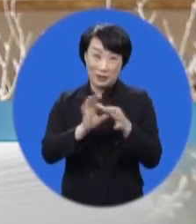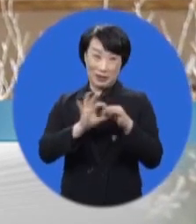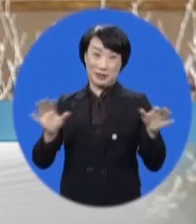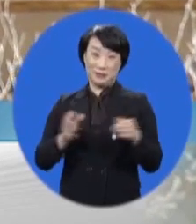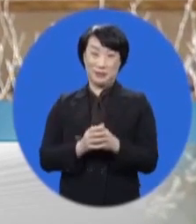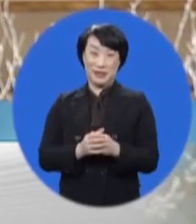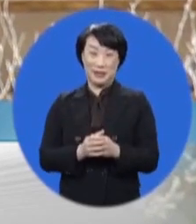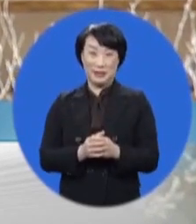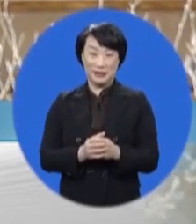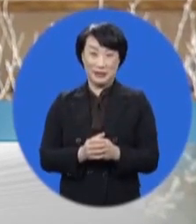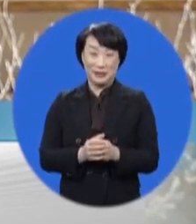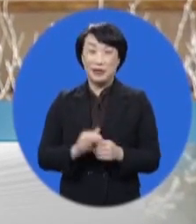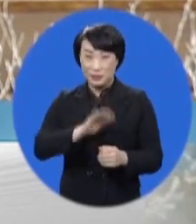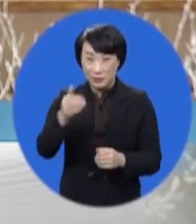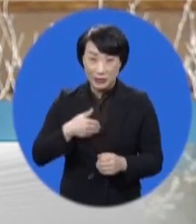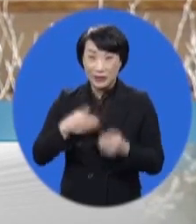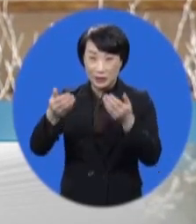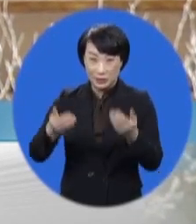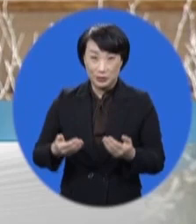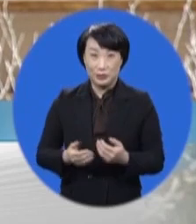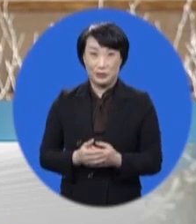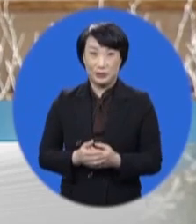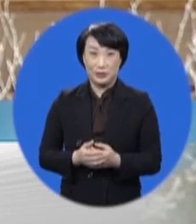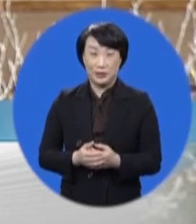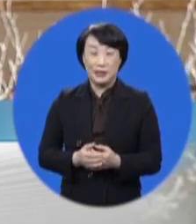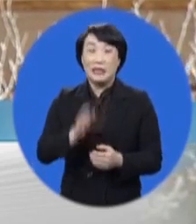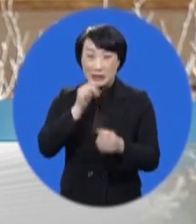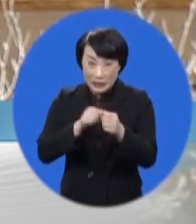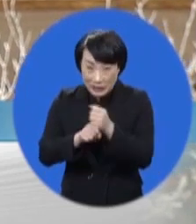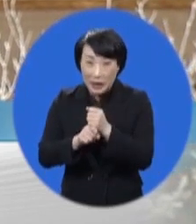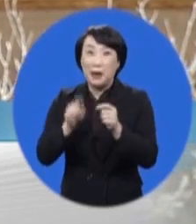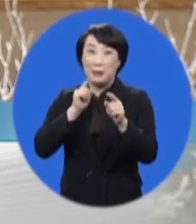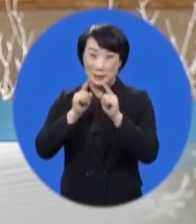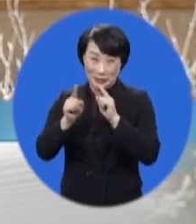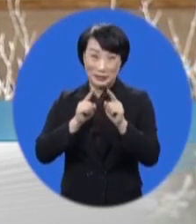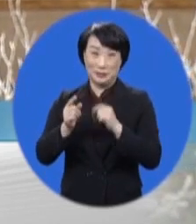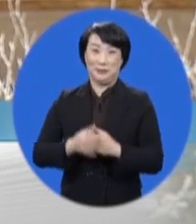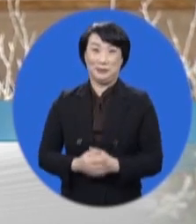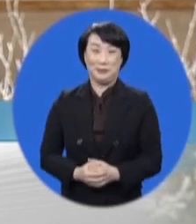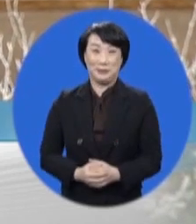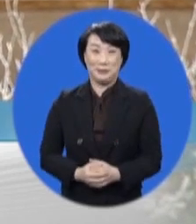초월해서 우리에게 주어지는 진리의 말씀이기에